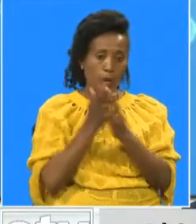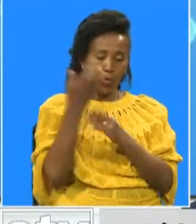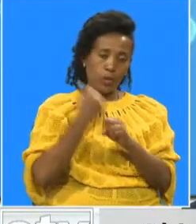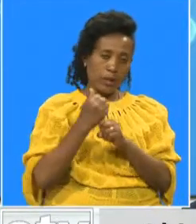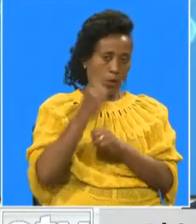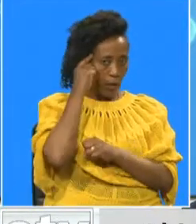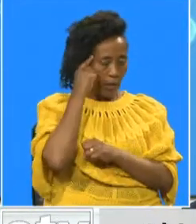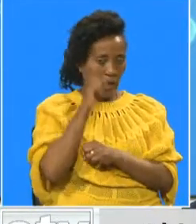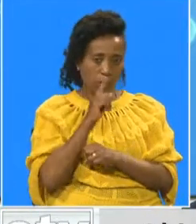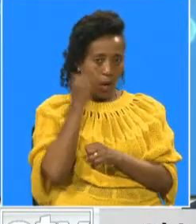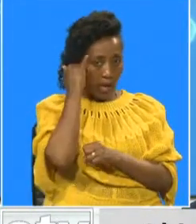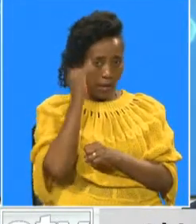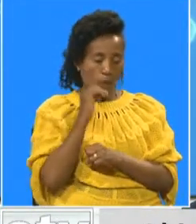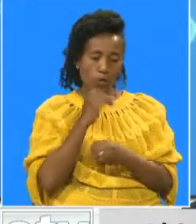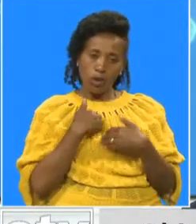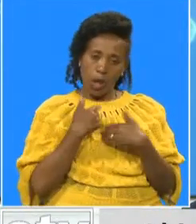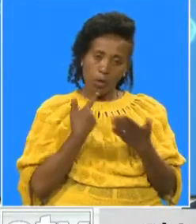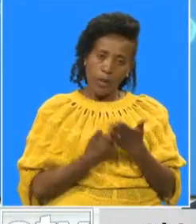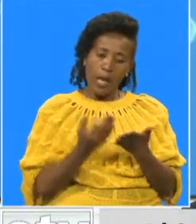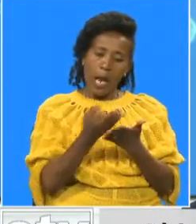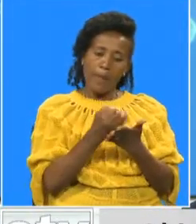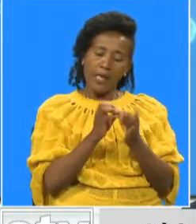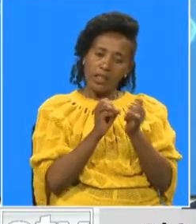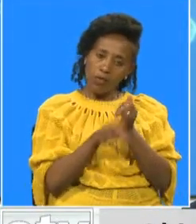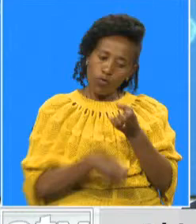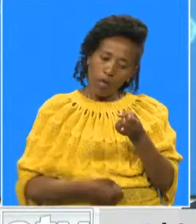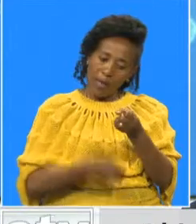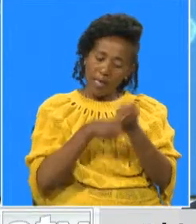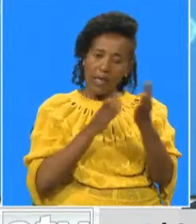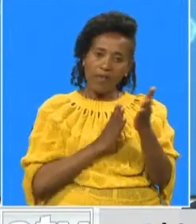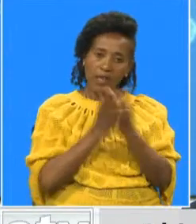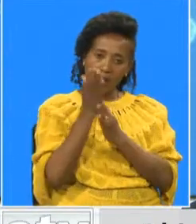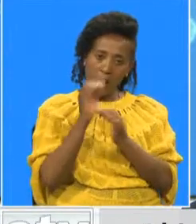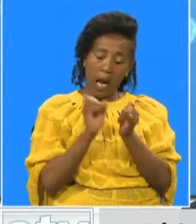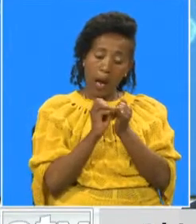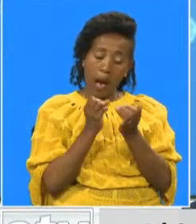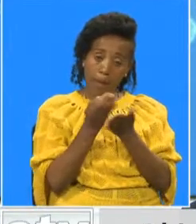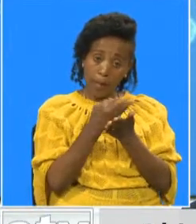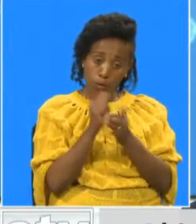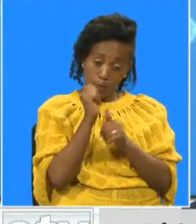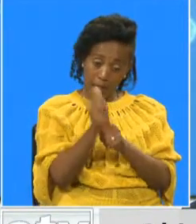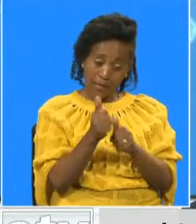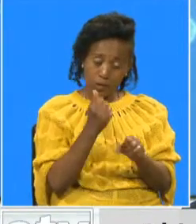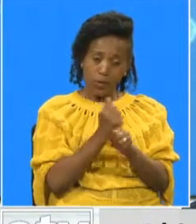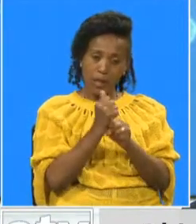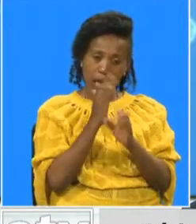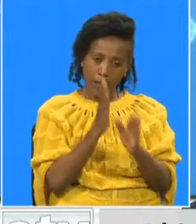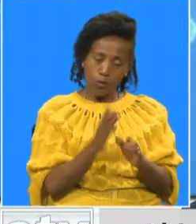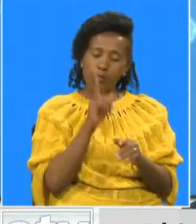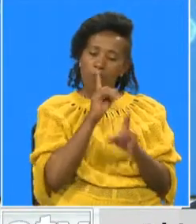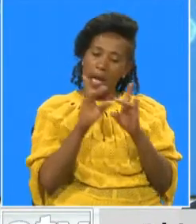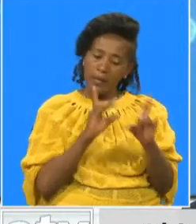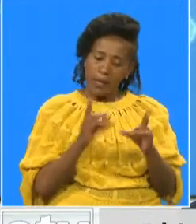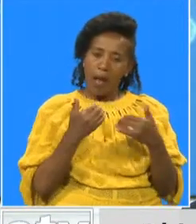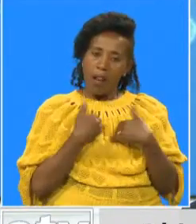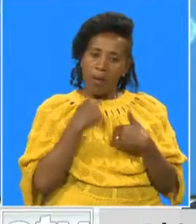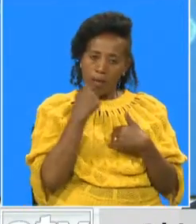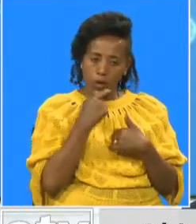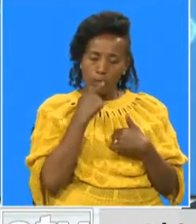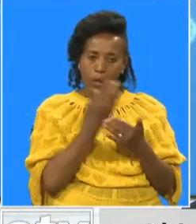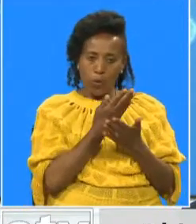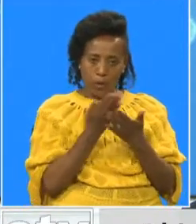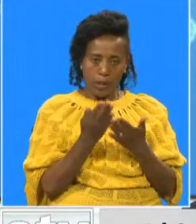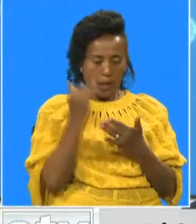ሊሰሩ የታሰቡ ሀሳቦች ካሉ የአምራች ዘርፉን በመደገፍ ረገድና አምራቾችም በራሳቸው ሰራተኞችም ምንድነው ማድረግ አለባቸው